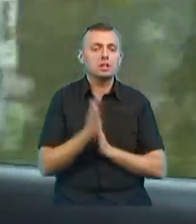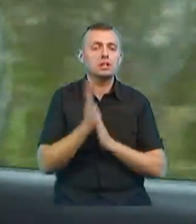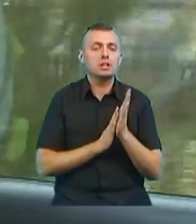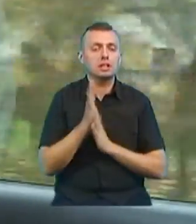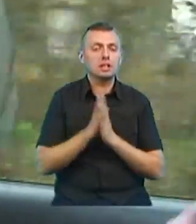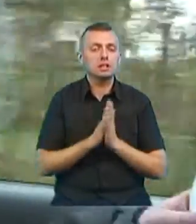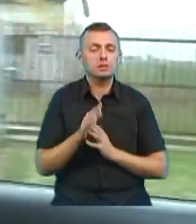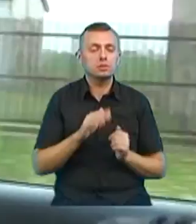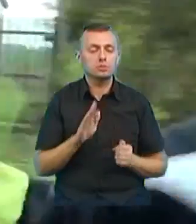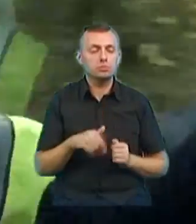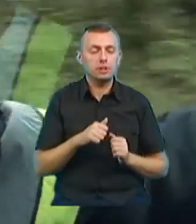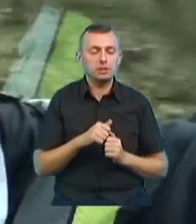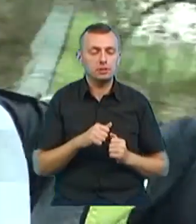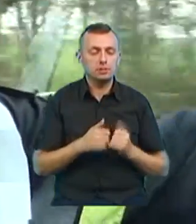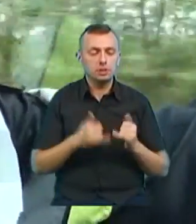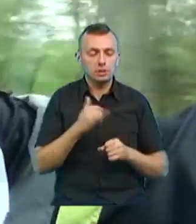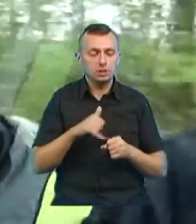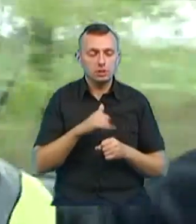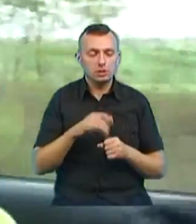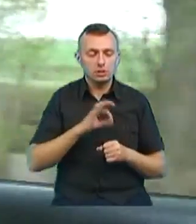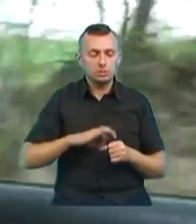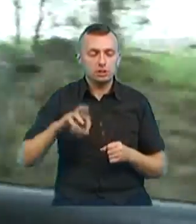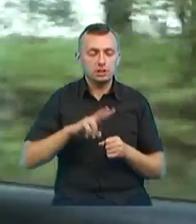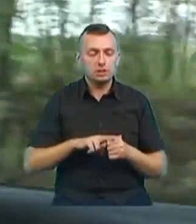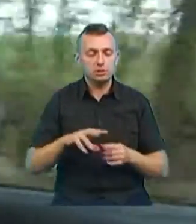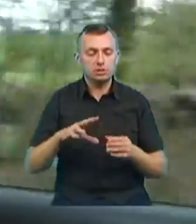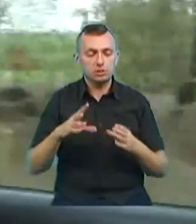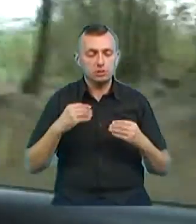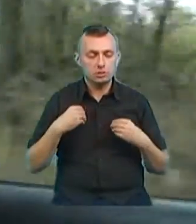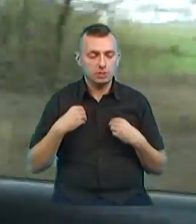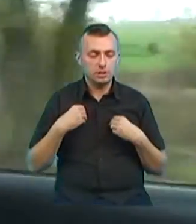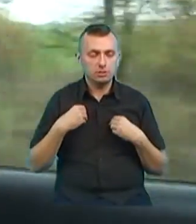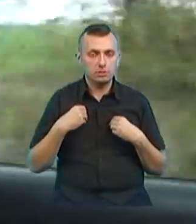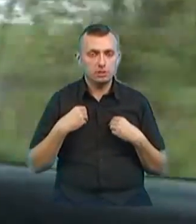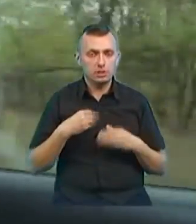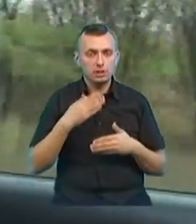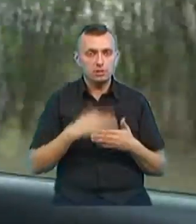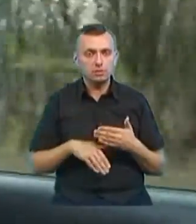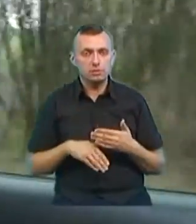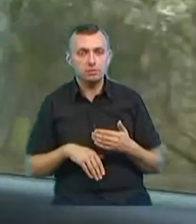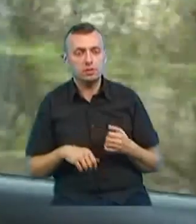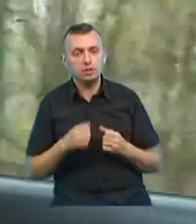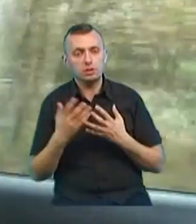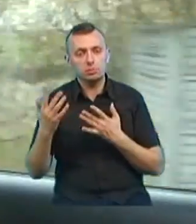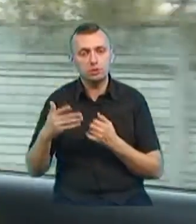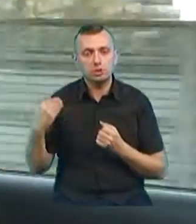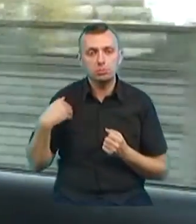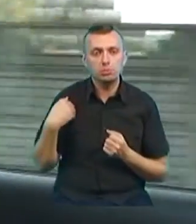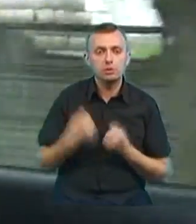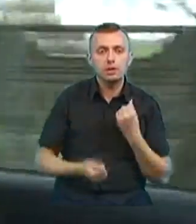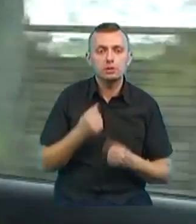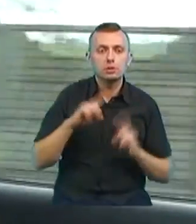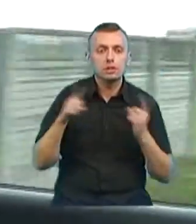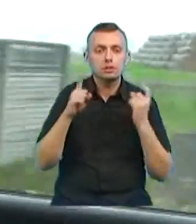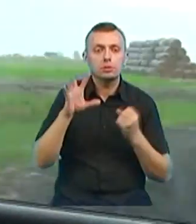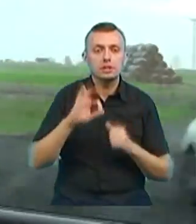będzie rozprzestrzeniało się w głąb lasu, z drugiej strony będą prowadzone siły i środki, które będą jakby